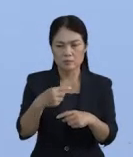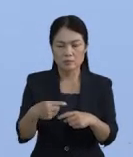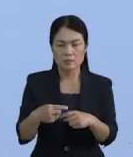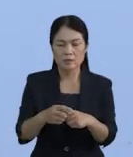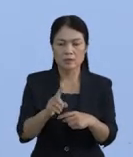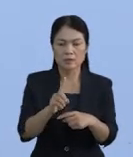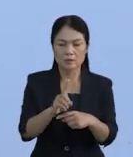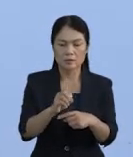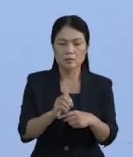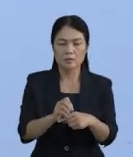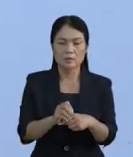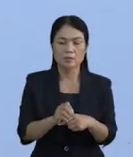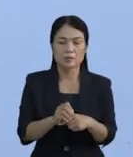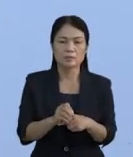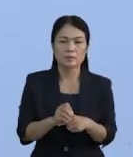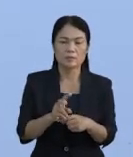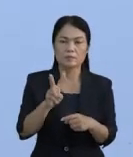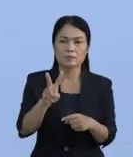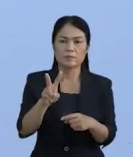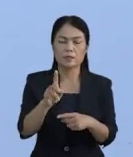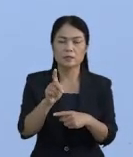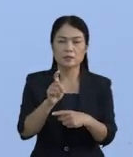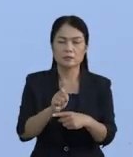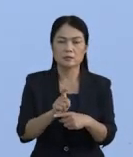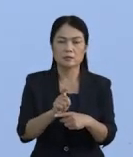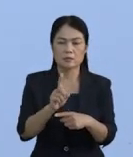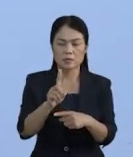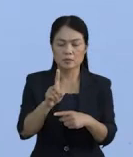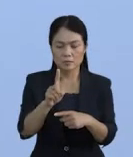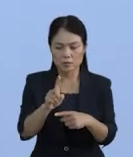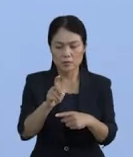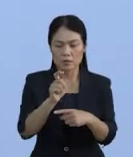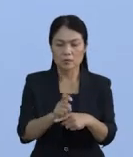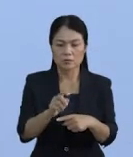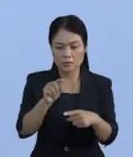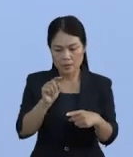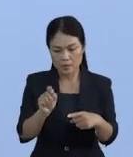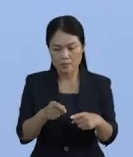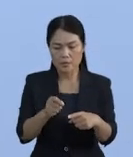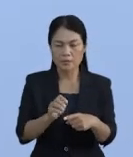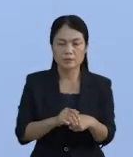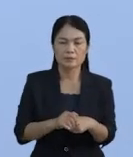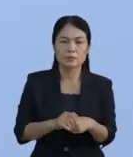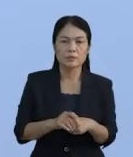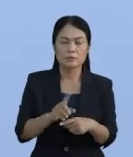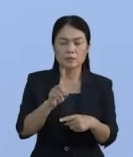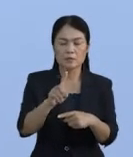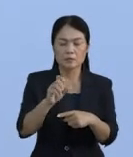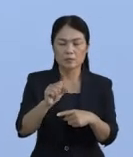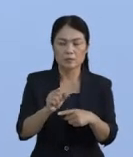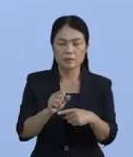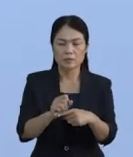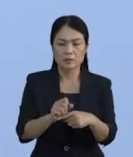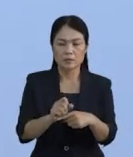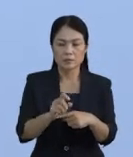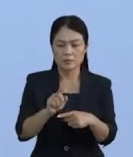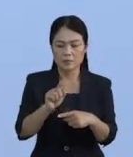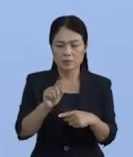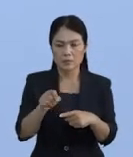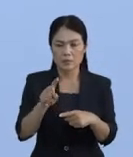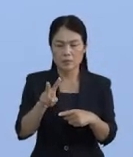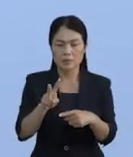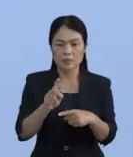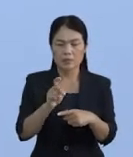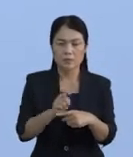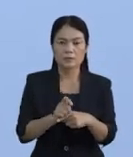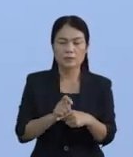chạy đóp dư rõ pí tống mùi tống cạch có bia đấy bởi chạy nhưng mà rõ dương pí tôn bởi chạy nhưng mà bố ánh